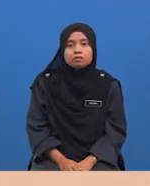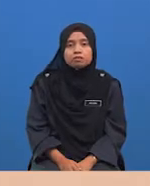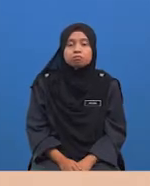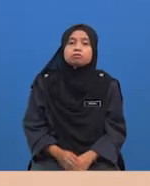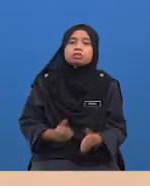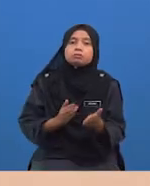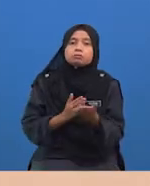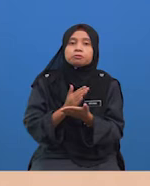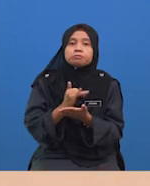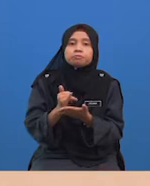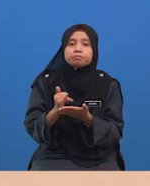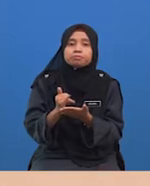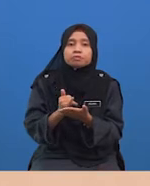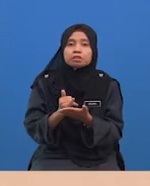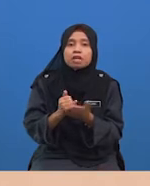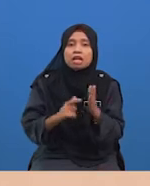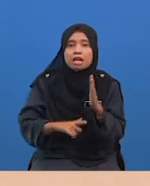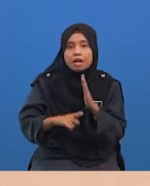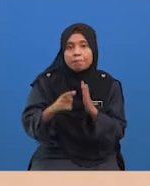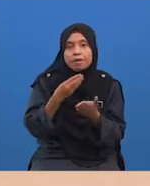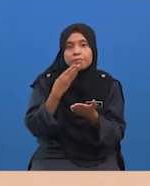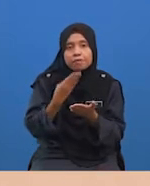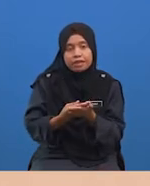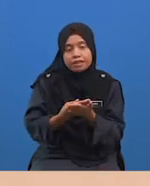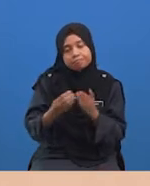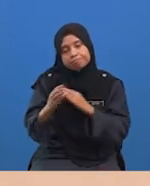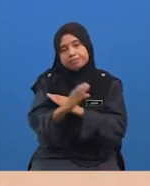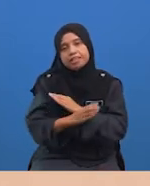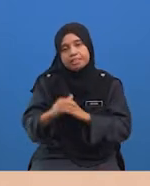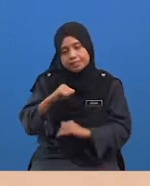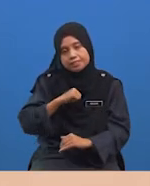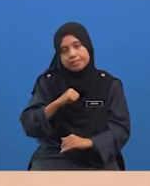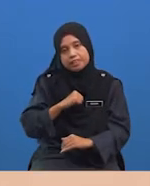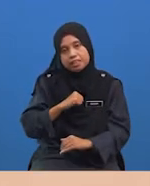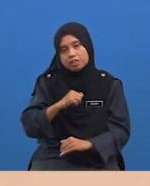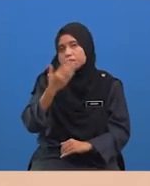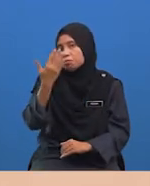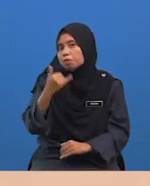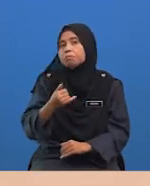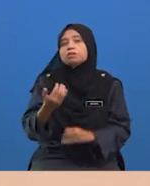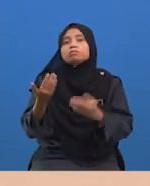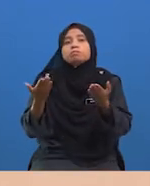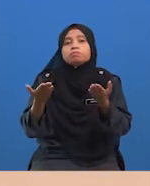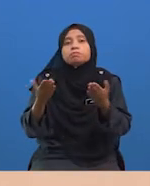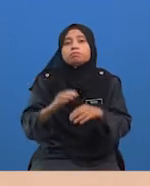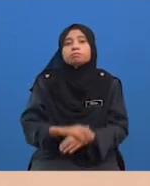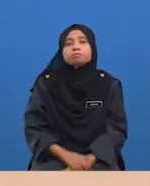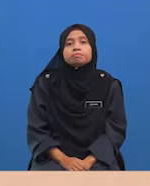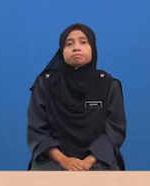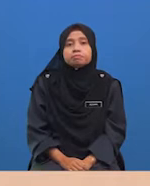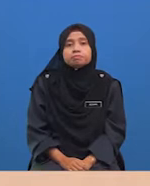Pernyataan seterusnya, lebih baik di negara kita sendiri. Mengapa agaknya murid-murid?